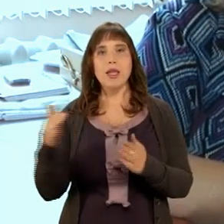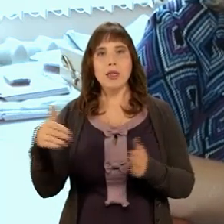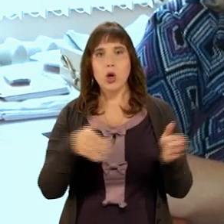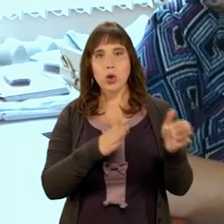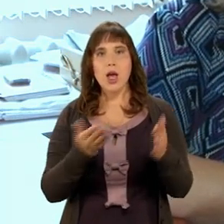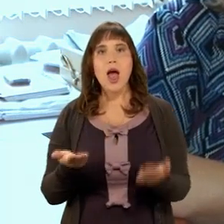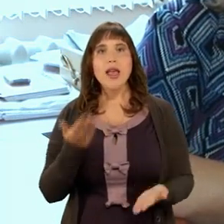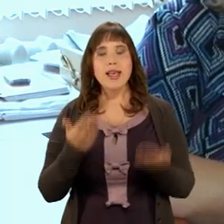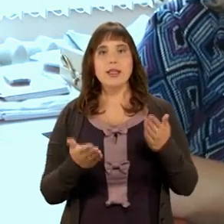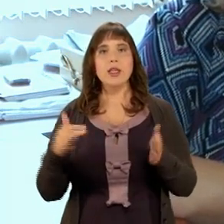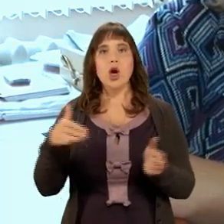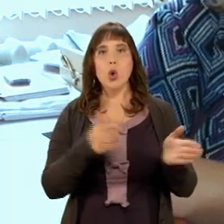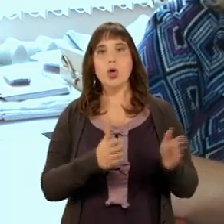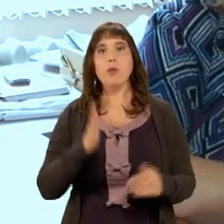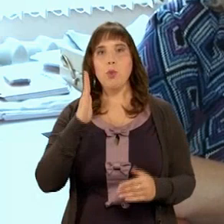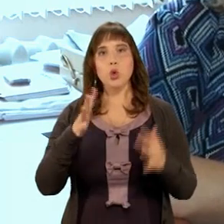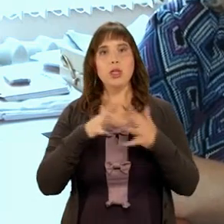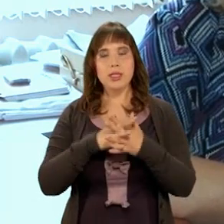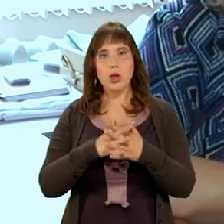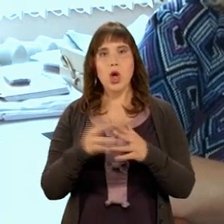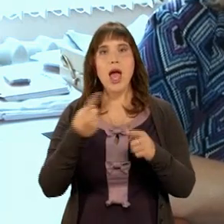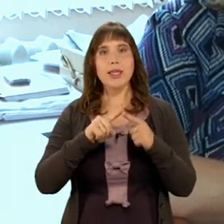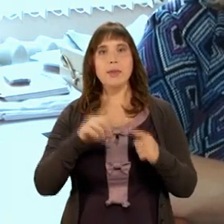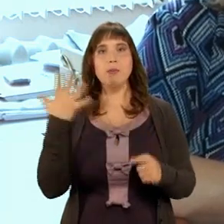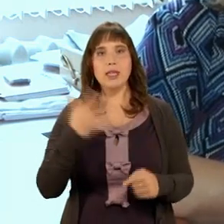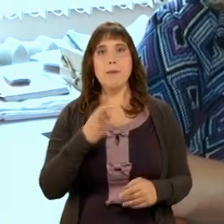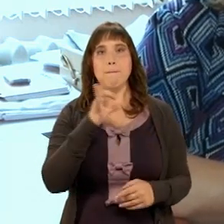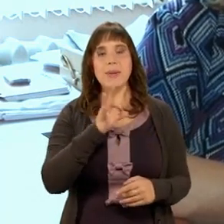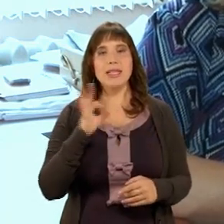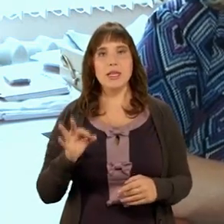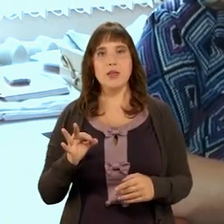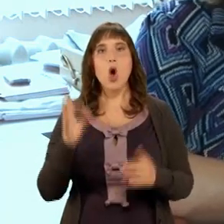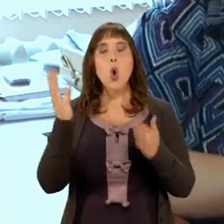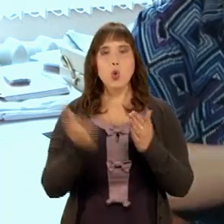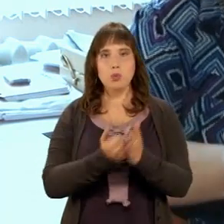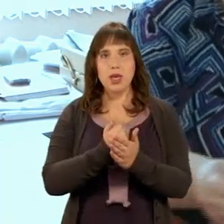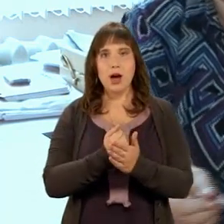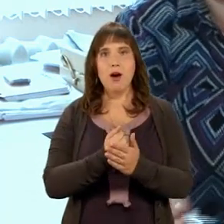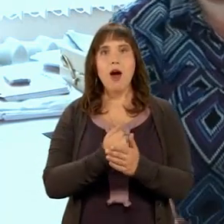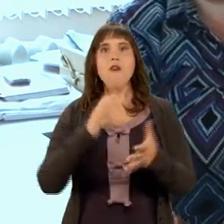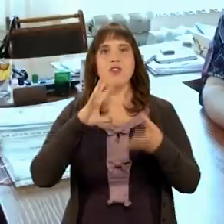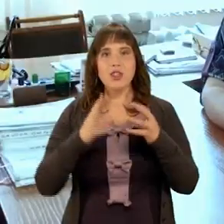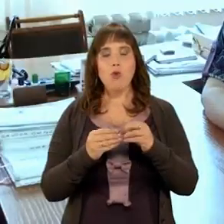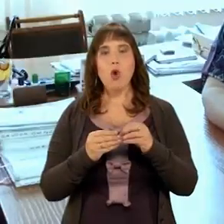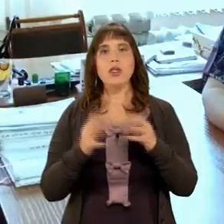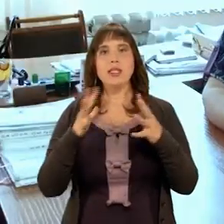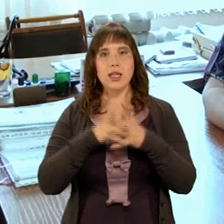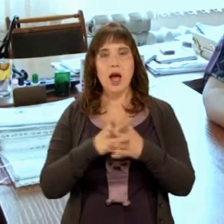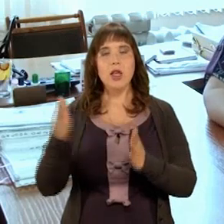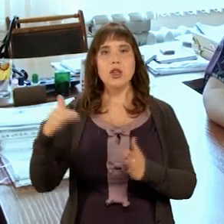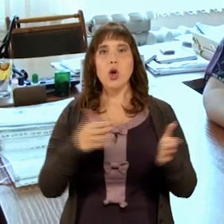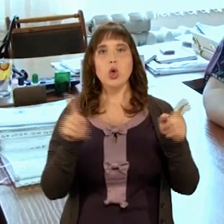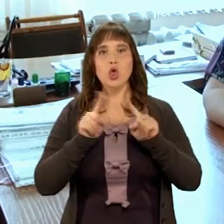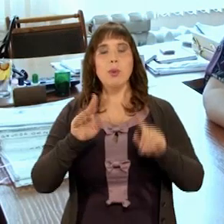Если на дороги будут на селе, это 50% успеха, наверное, всего села.